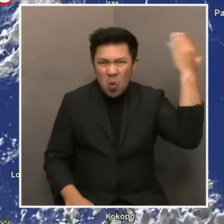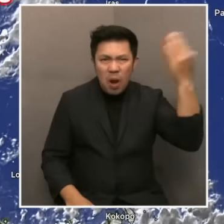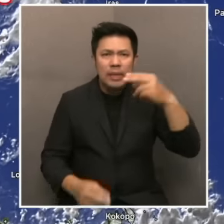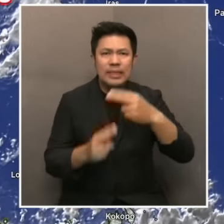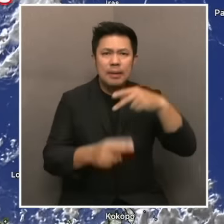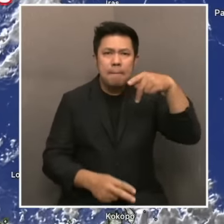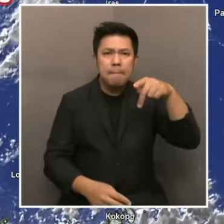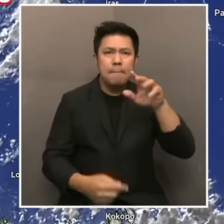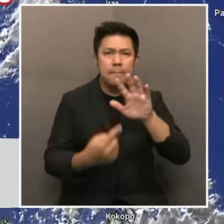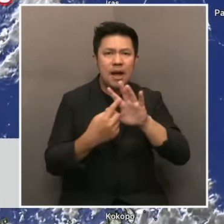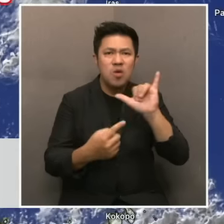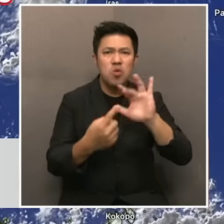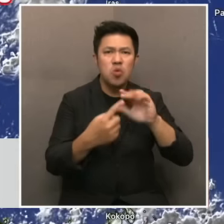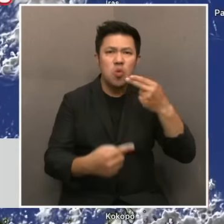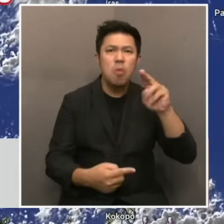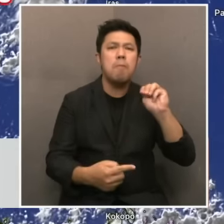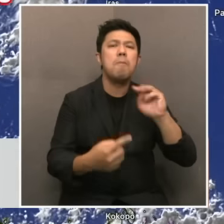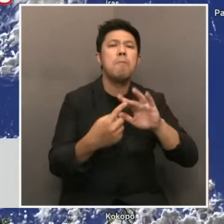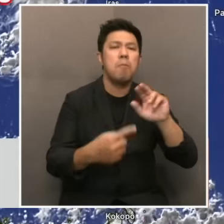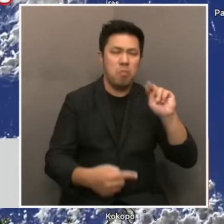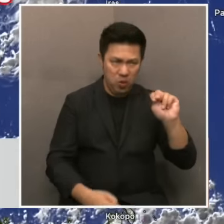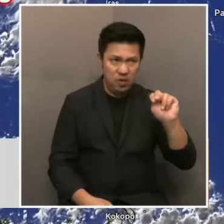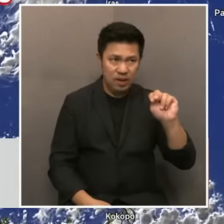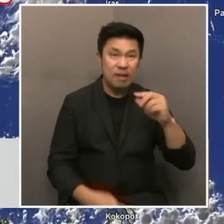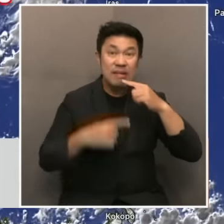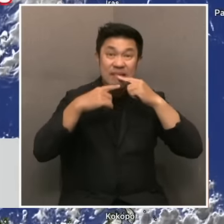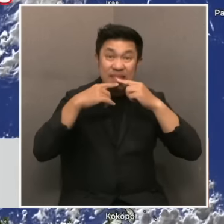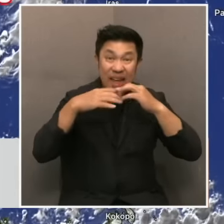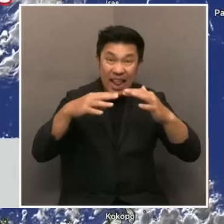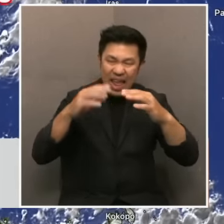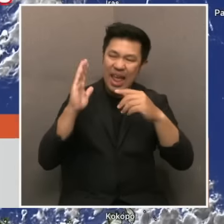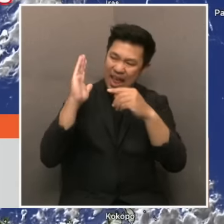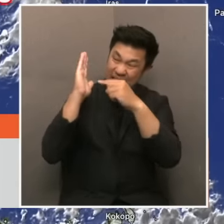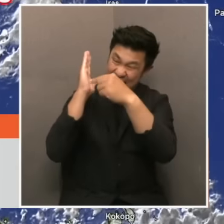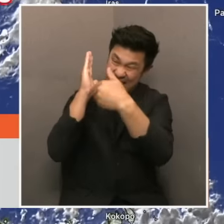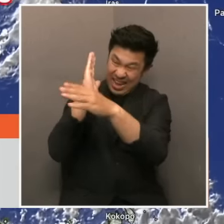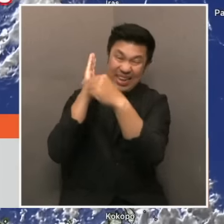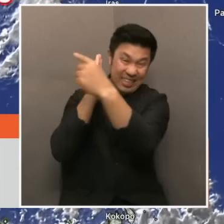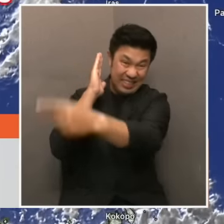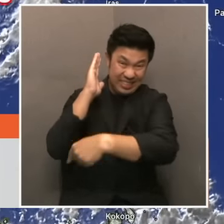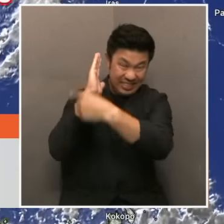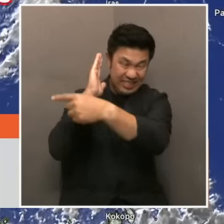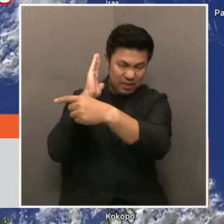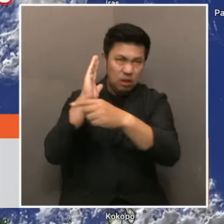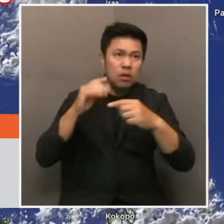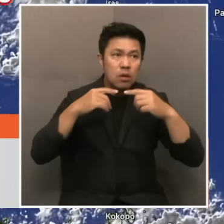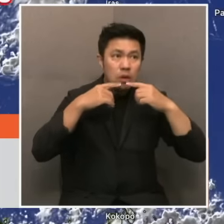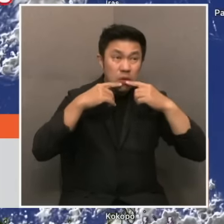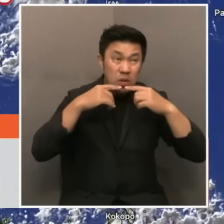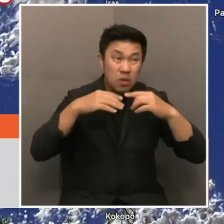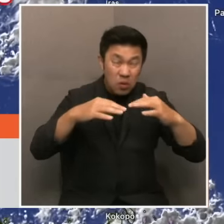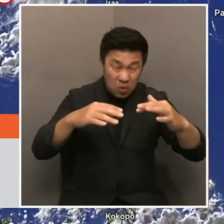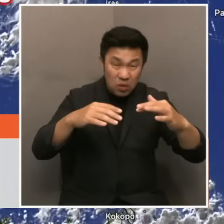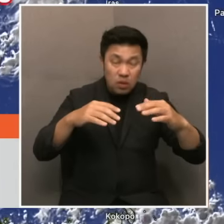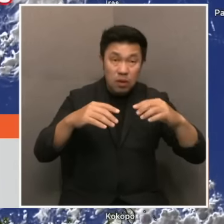อนบริเวณมหาสมุร Pacific ตะวนตกและทะเลจนใต้นะคะขณะนี้มีภายุที่ก่อตัวและตั้งชื่อทั้หมด